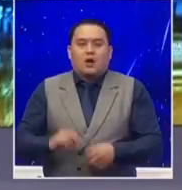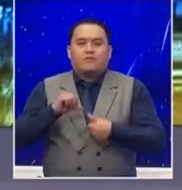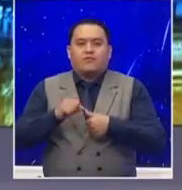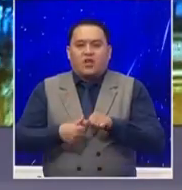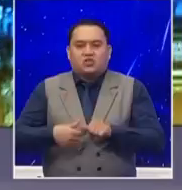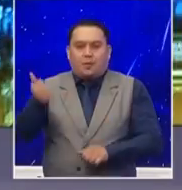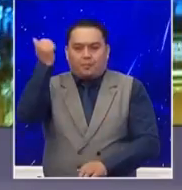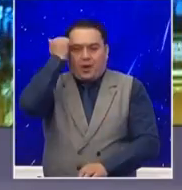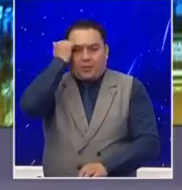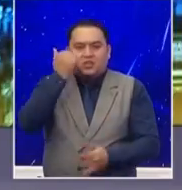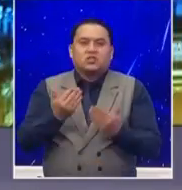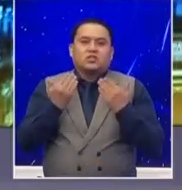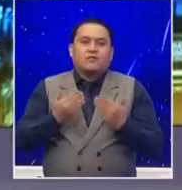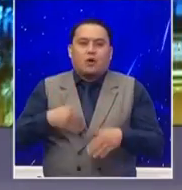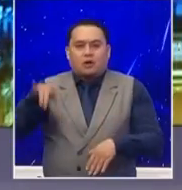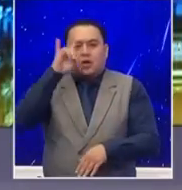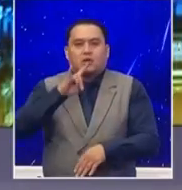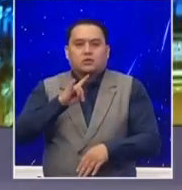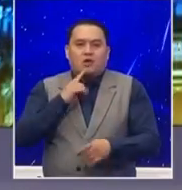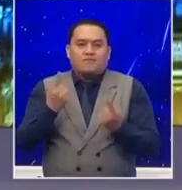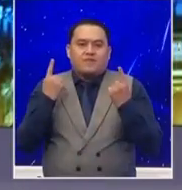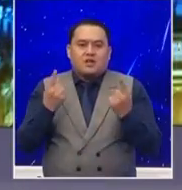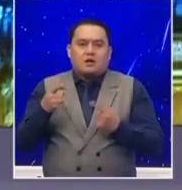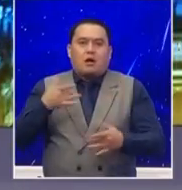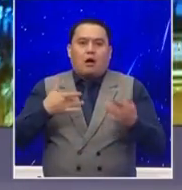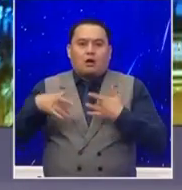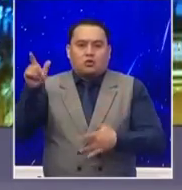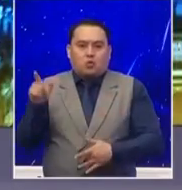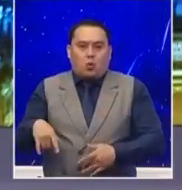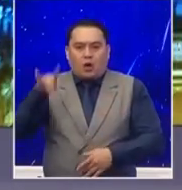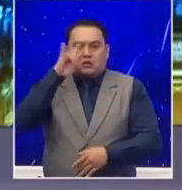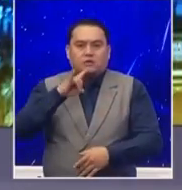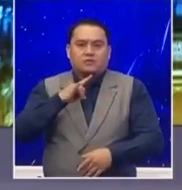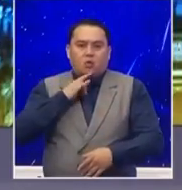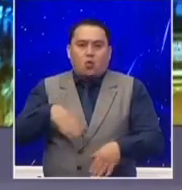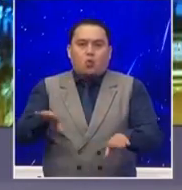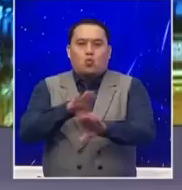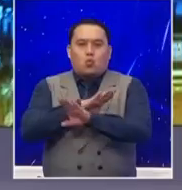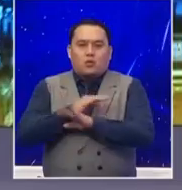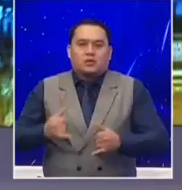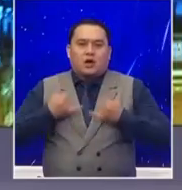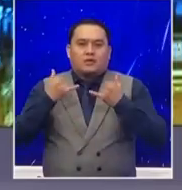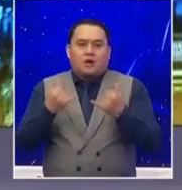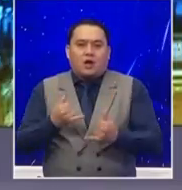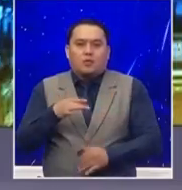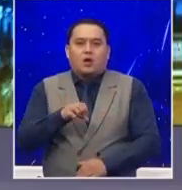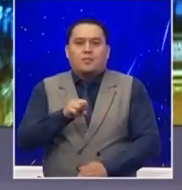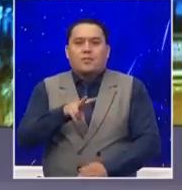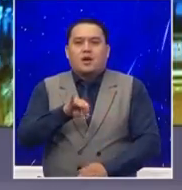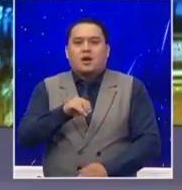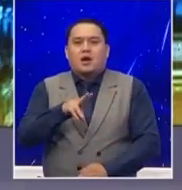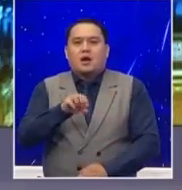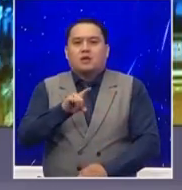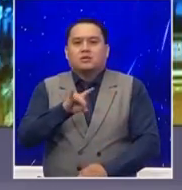Вечная память. Сегодня страна потеряла одного из величайших актеров казахского кинематографа, почетного жителя Алматинской области